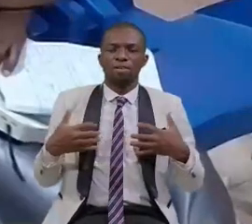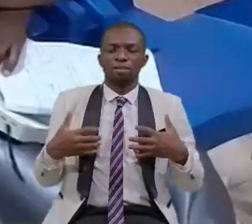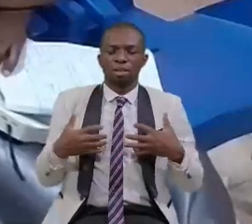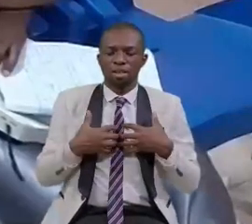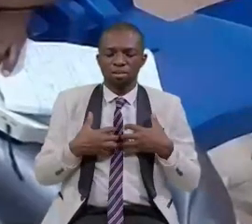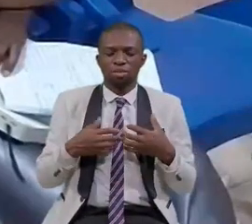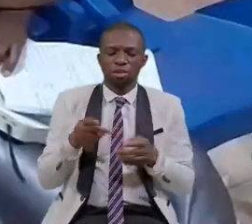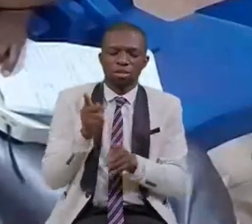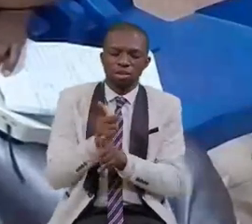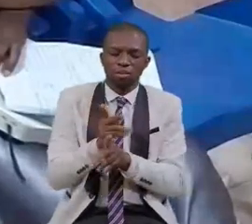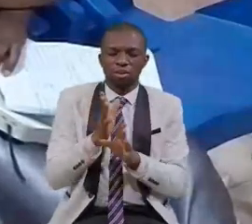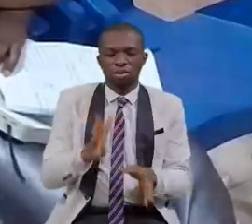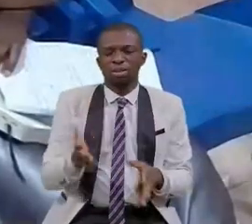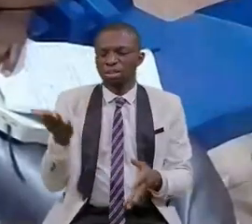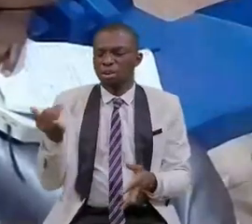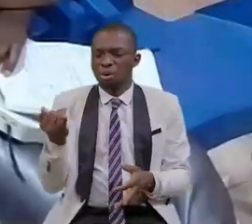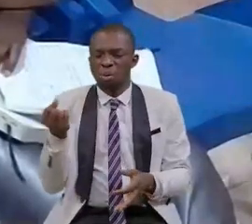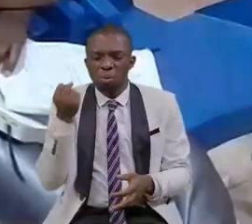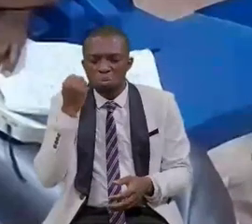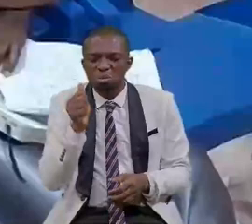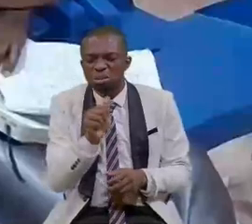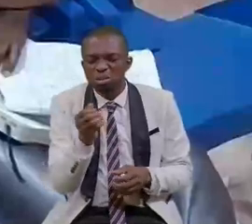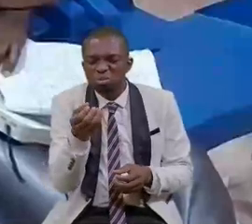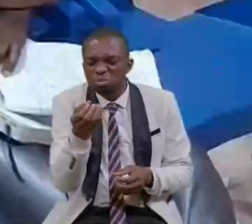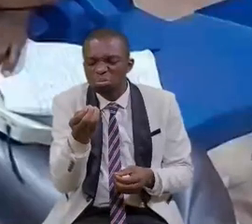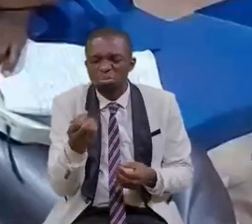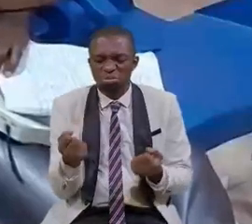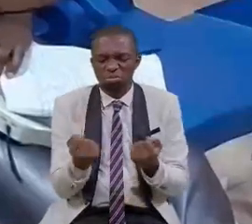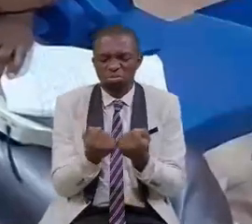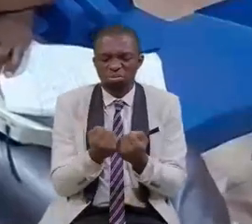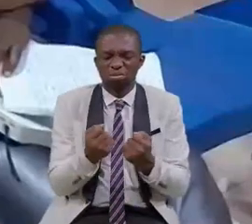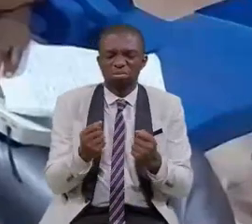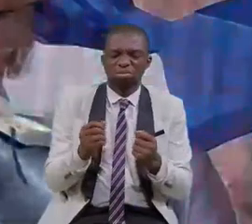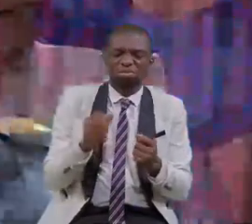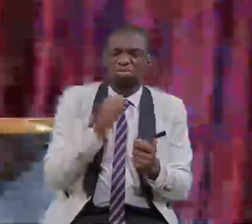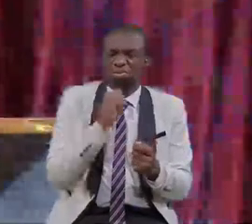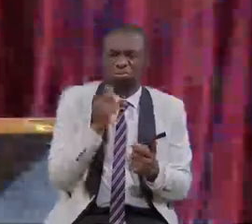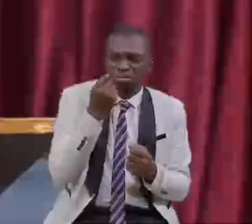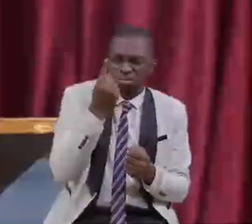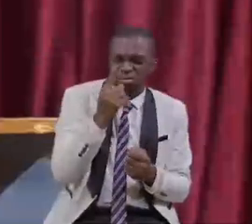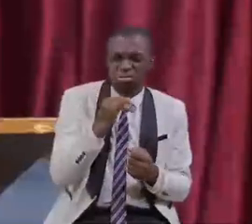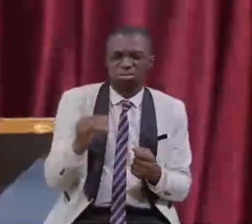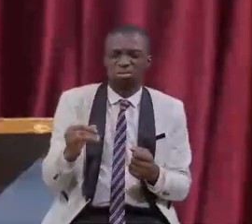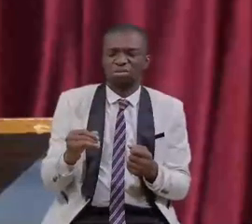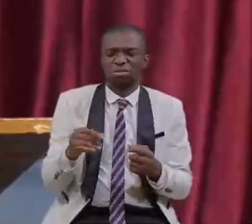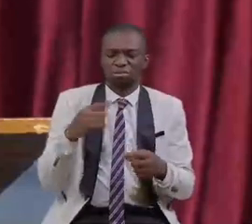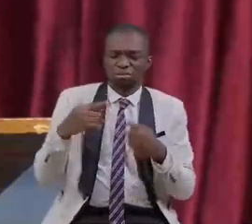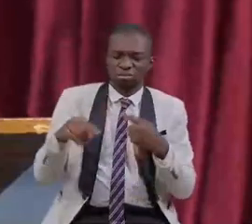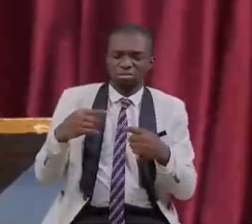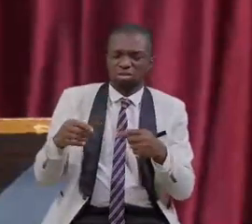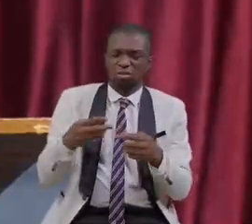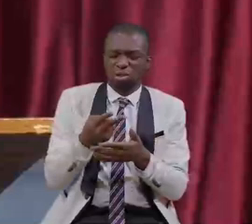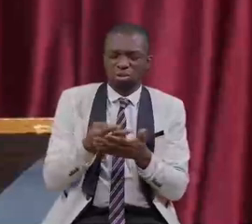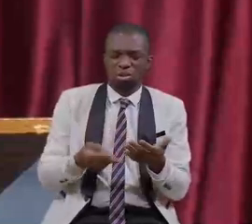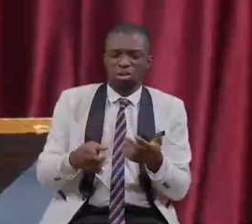Il y avait seulement un petit malentendu entre les bergers de Lot et ceux d'Abraham.